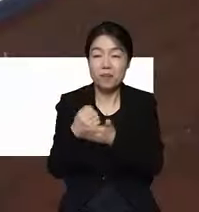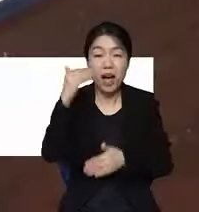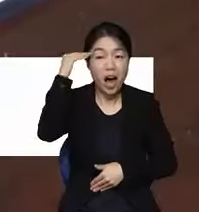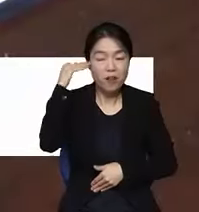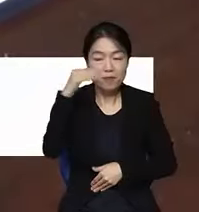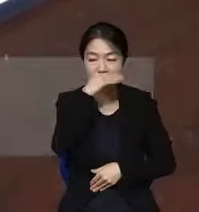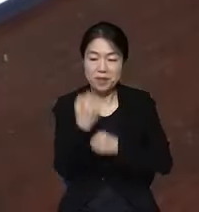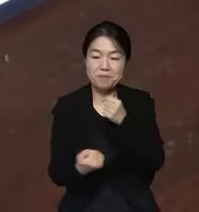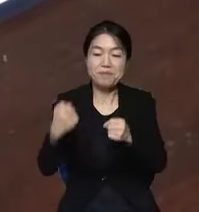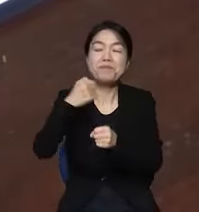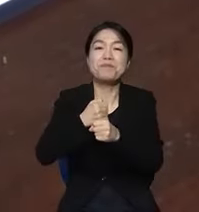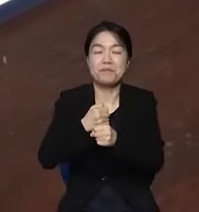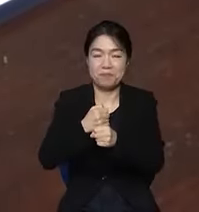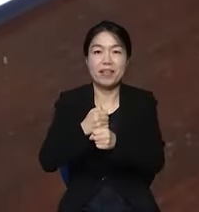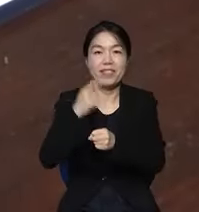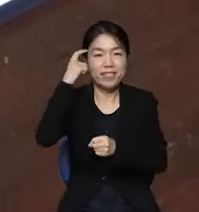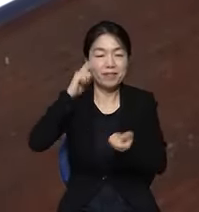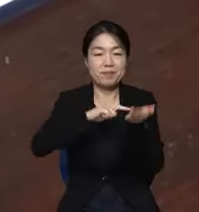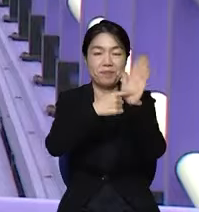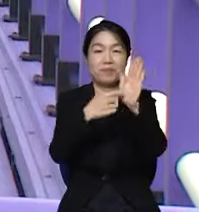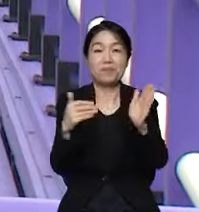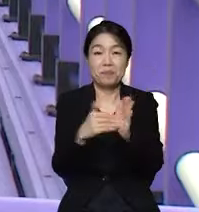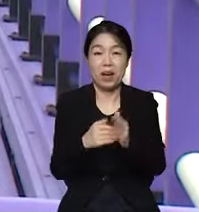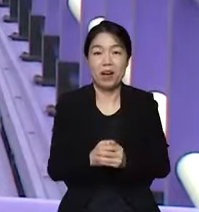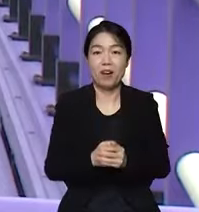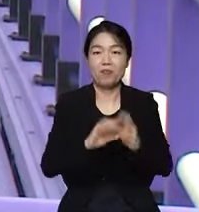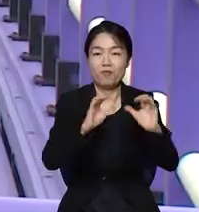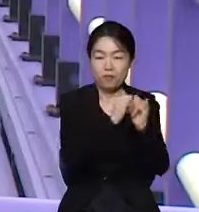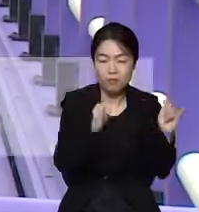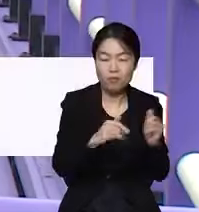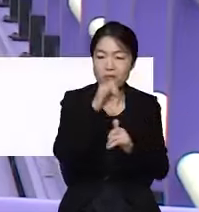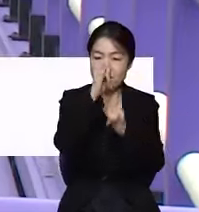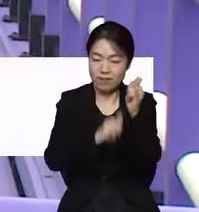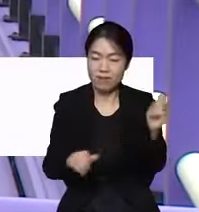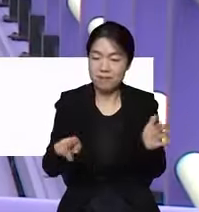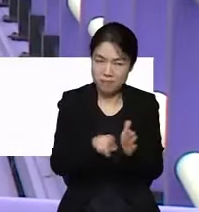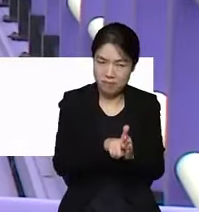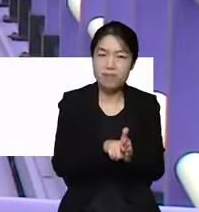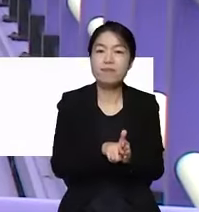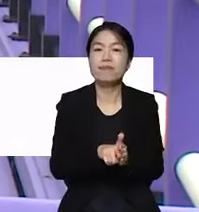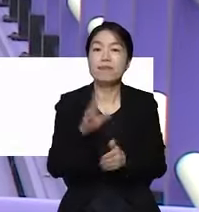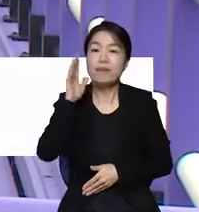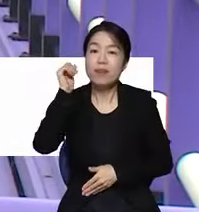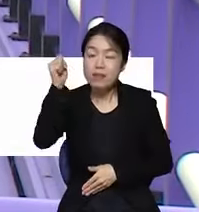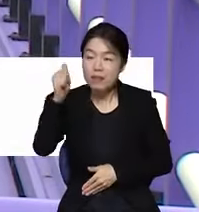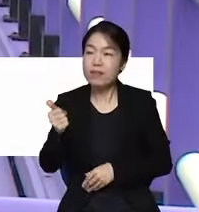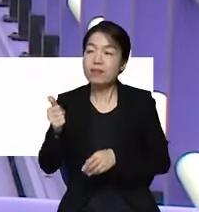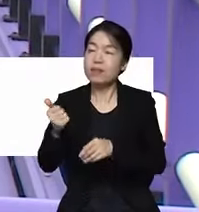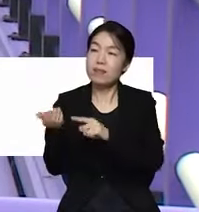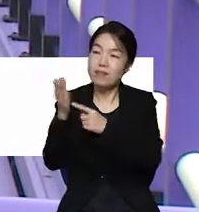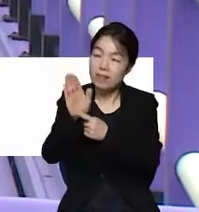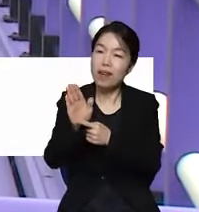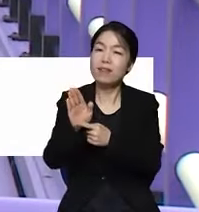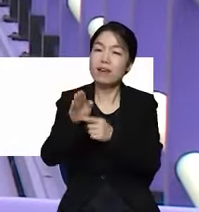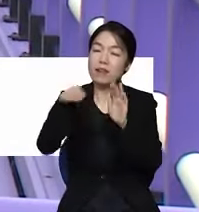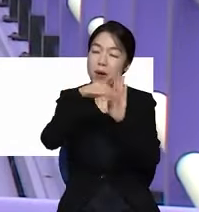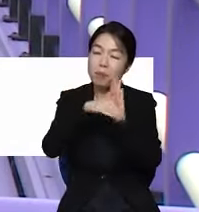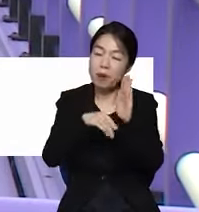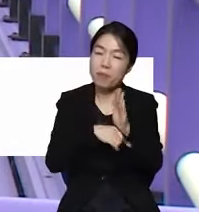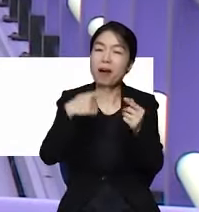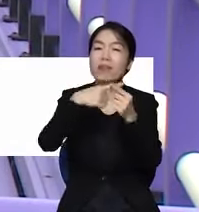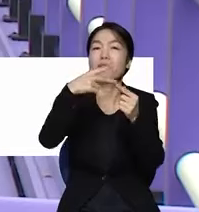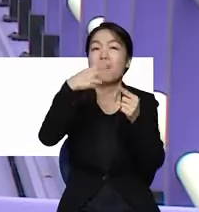바로 세우겠다는 다짐을 밝혔습니다. 국민과 역사를 믿으면서 대통령께서 제시하신 큰 세 가지